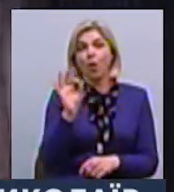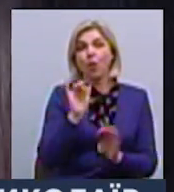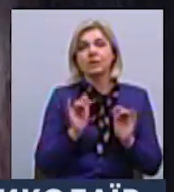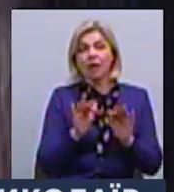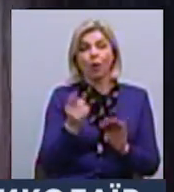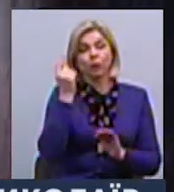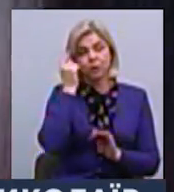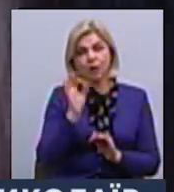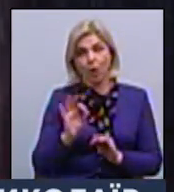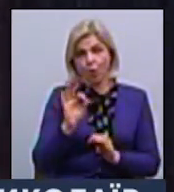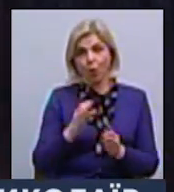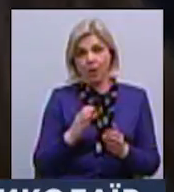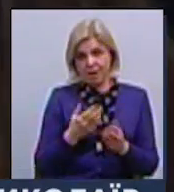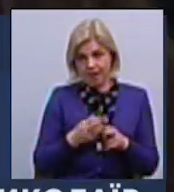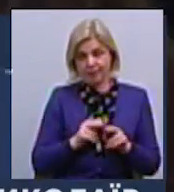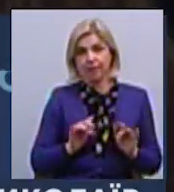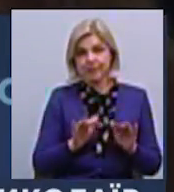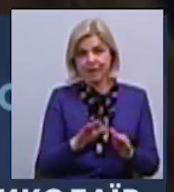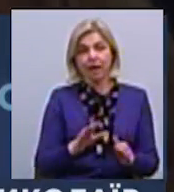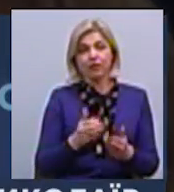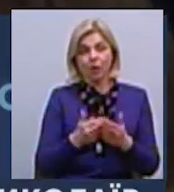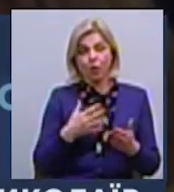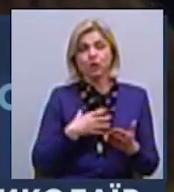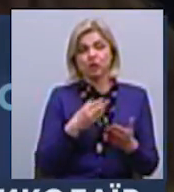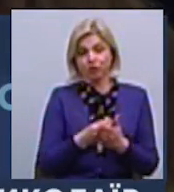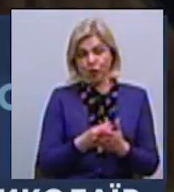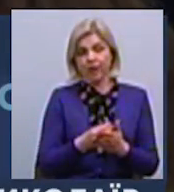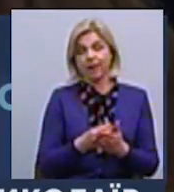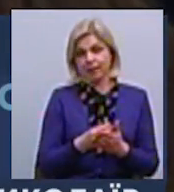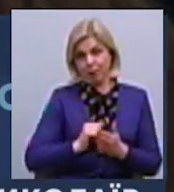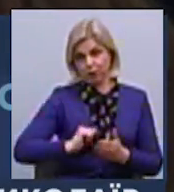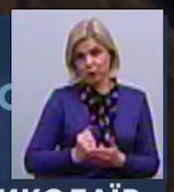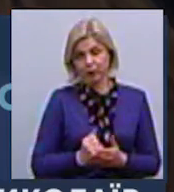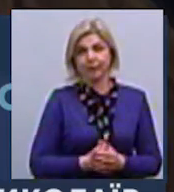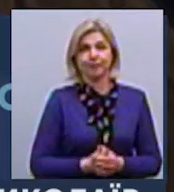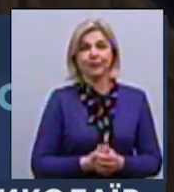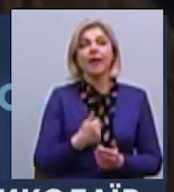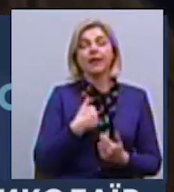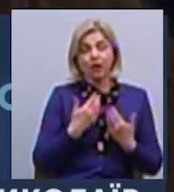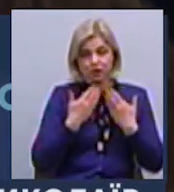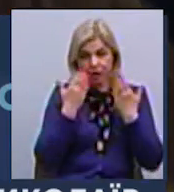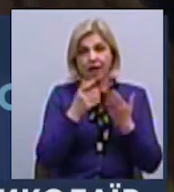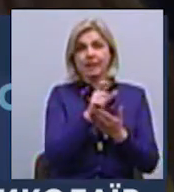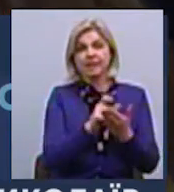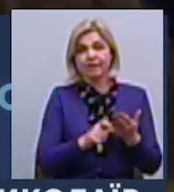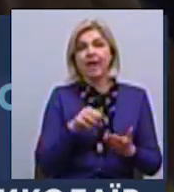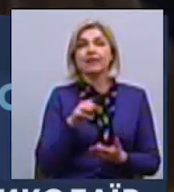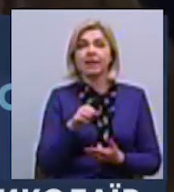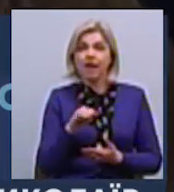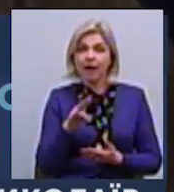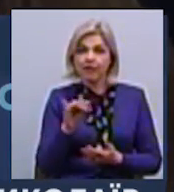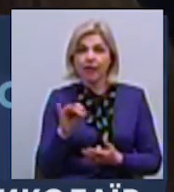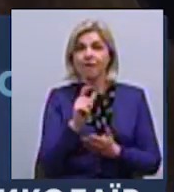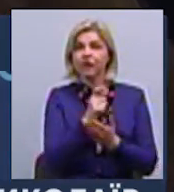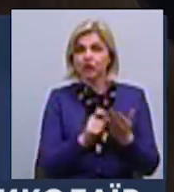своєї подруги. Звісно, я читала Таніні тексти, Таніні стихи. Звісно, я читала тексти Тетяни, вірші.